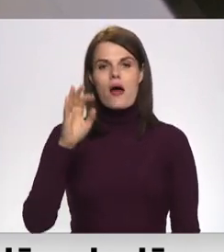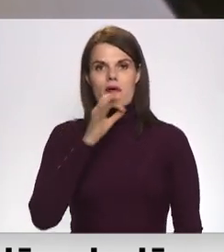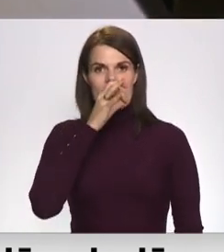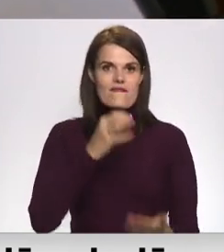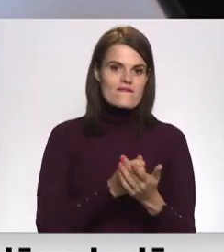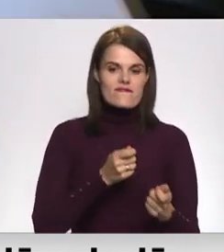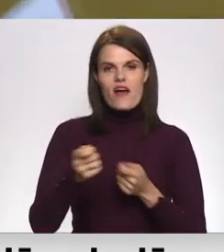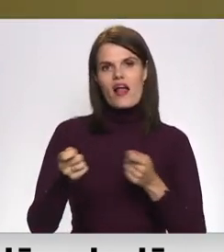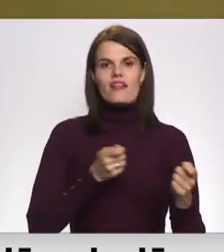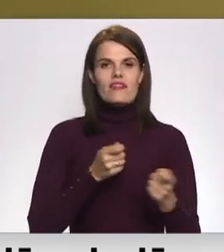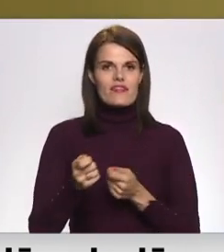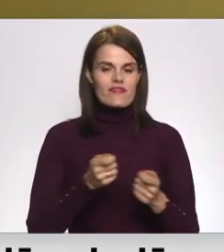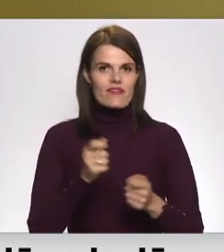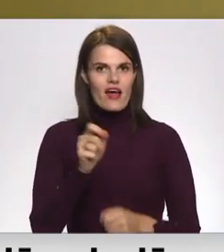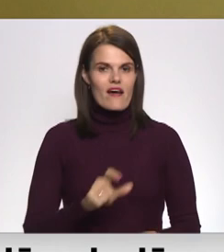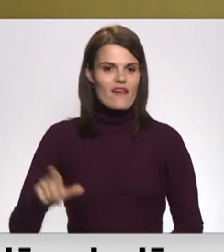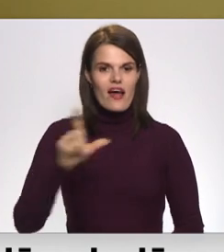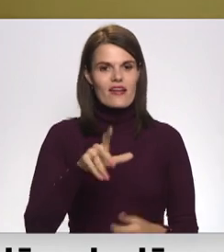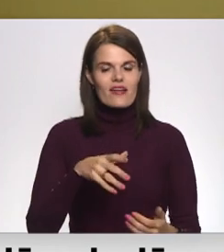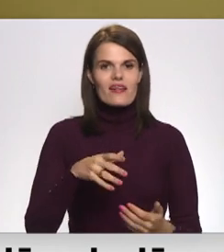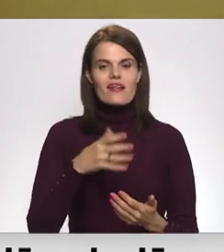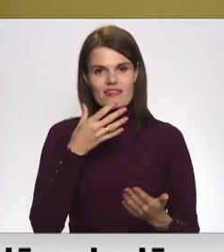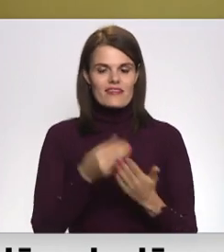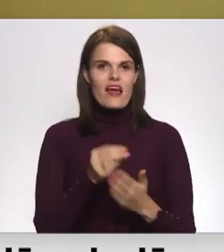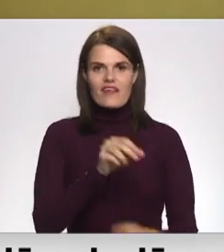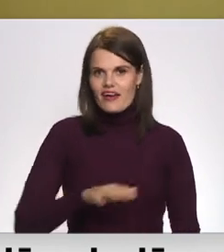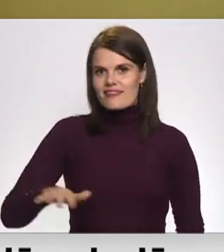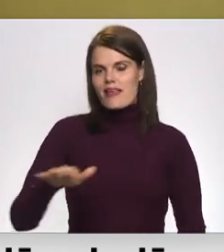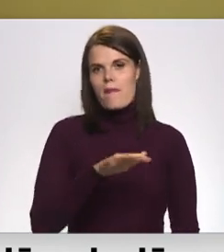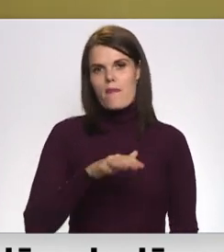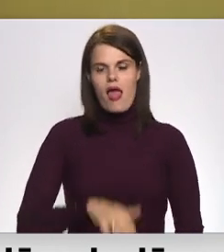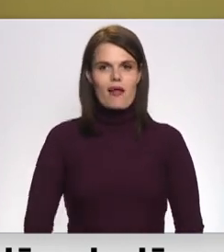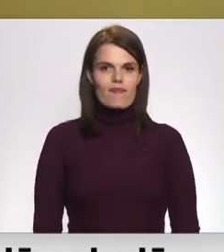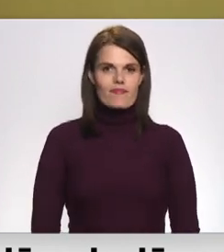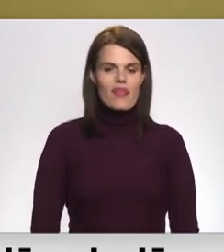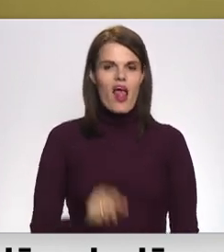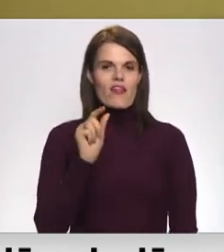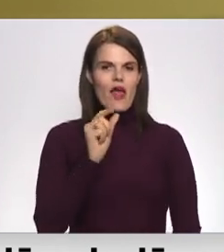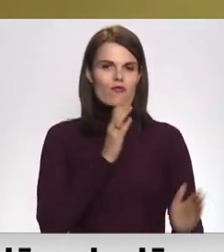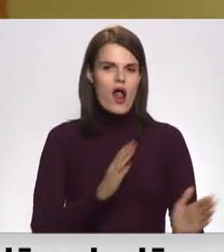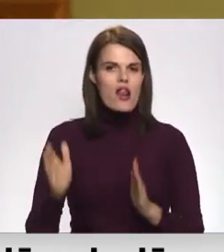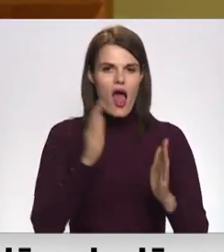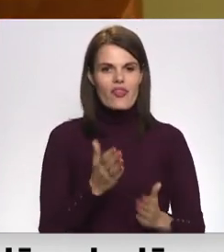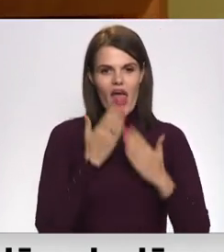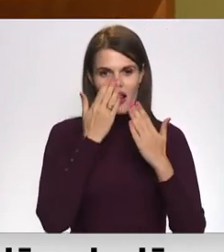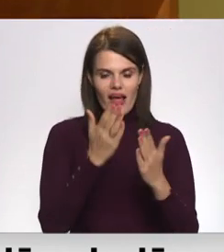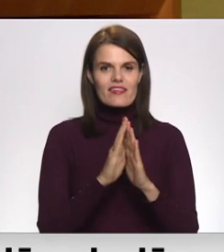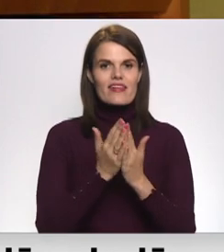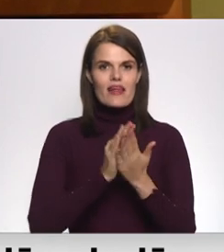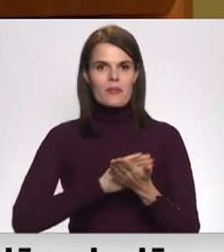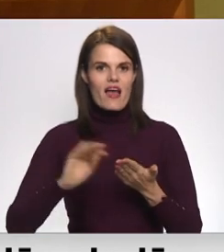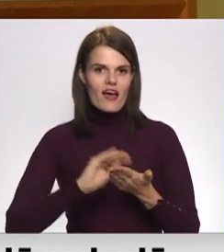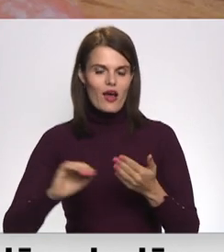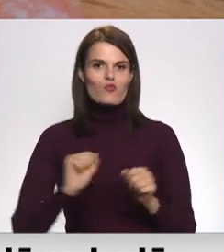dēliem vairāk savā valdīt savā zemē. Lai gan nedaudz lēnāk izlasīt grāmatā